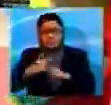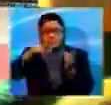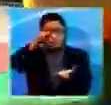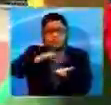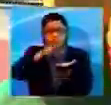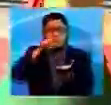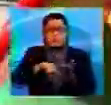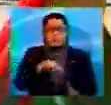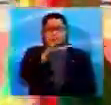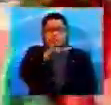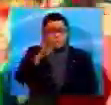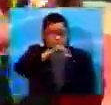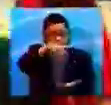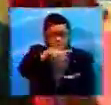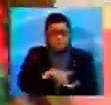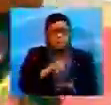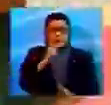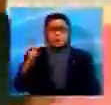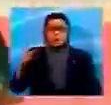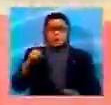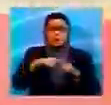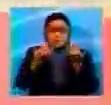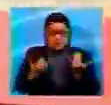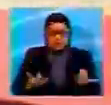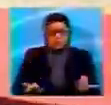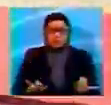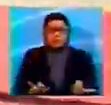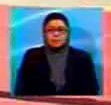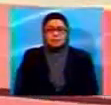pusat kokurikulum daerah di seluruh negara ketika